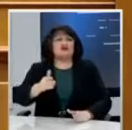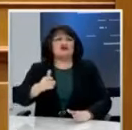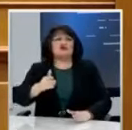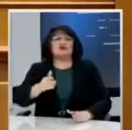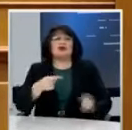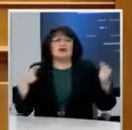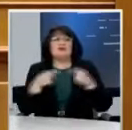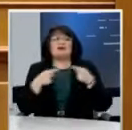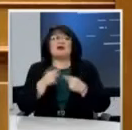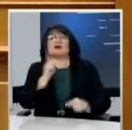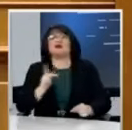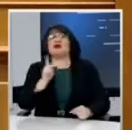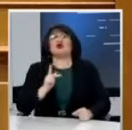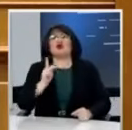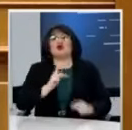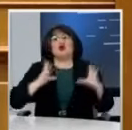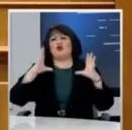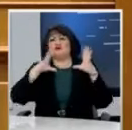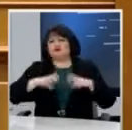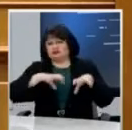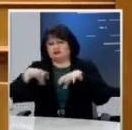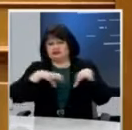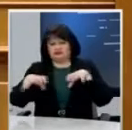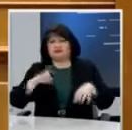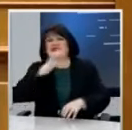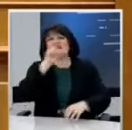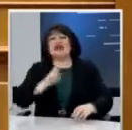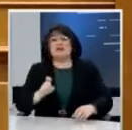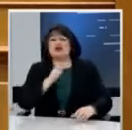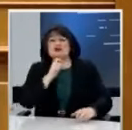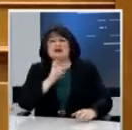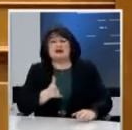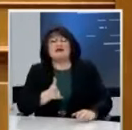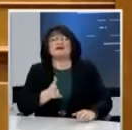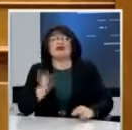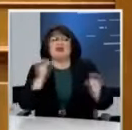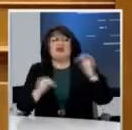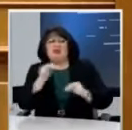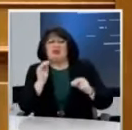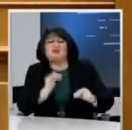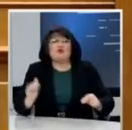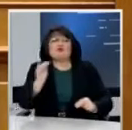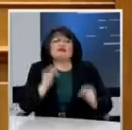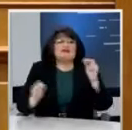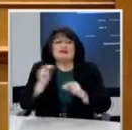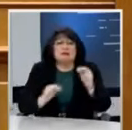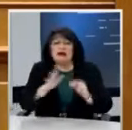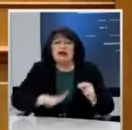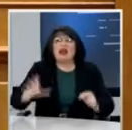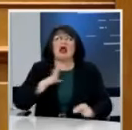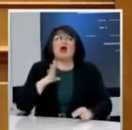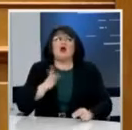την ένταση και τον κοινωνικό διχασμό στο Ζάπιο, από τα δημοψηφίσματα